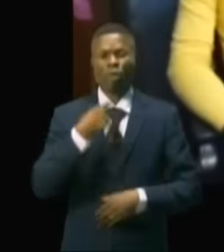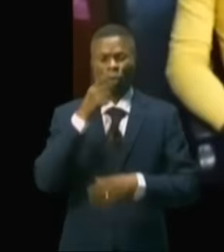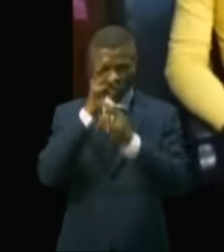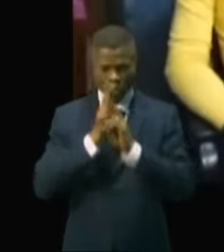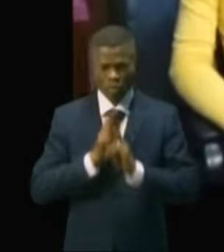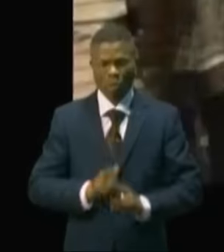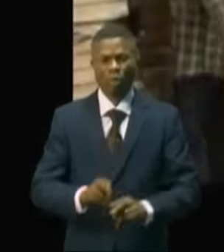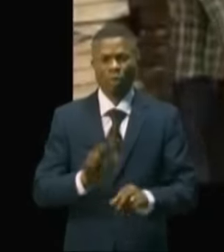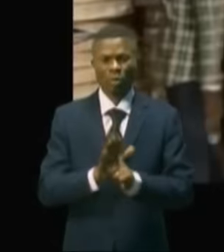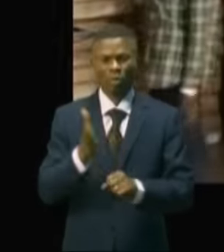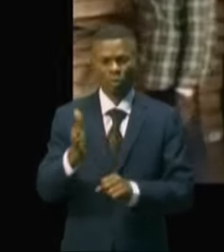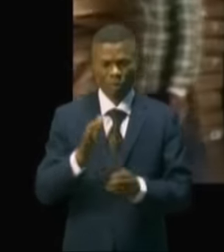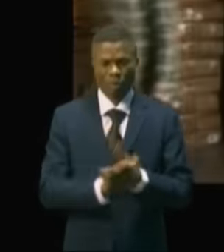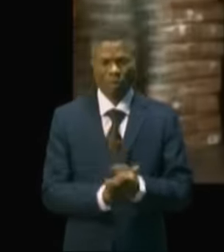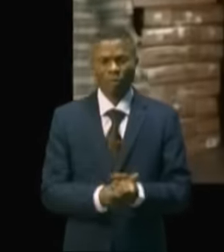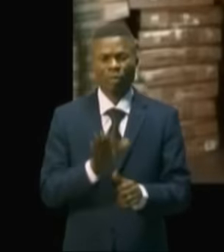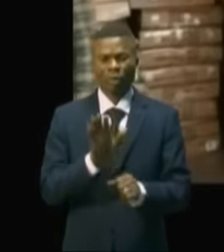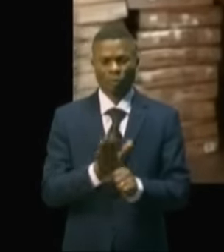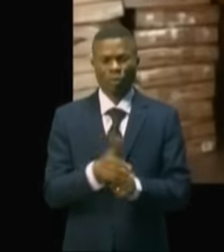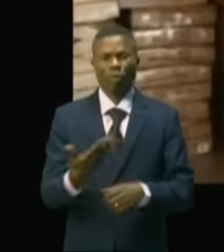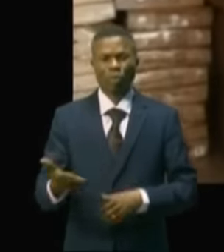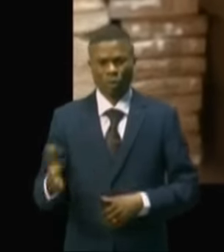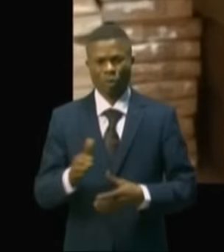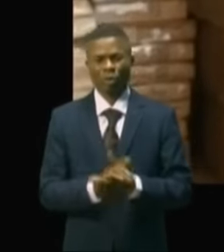encore localement